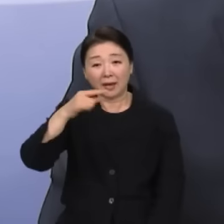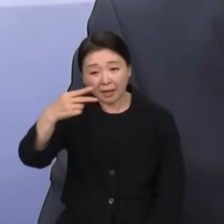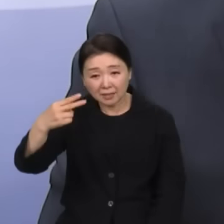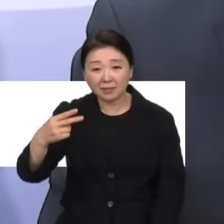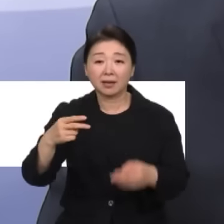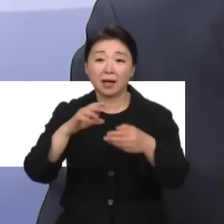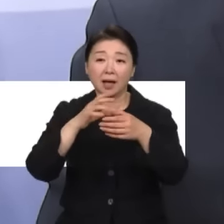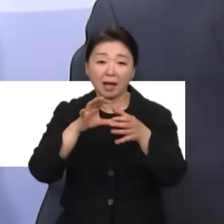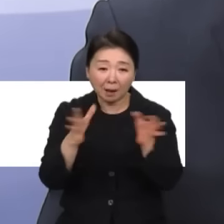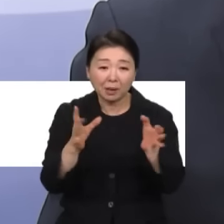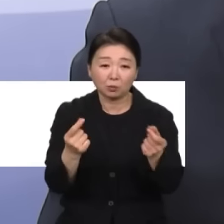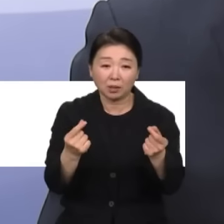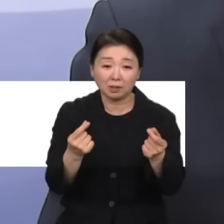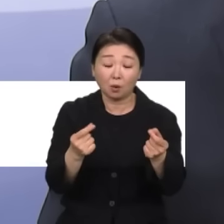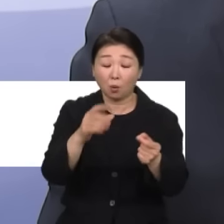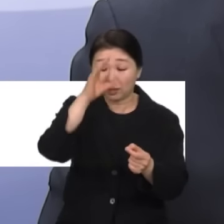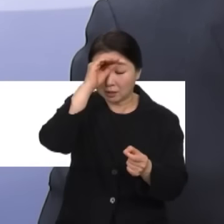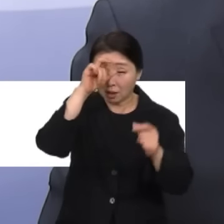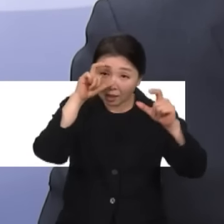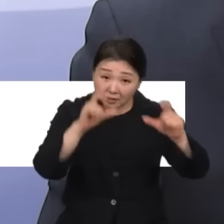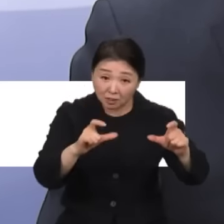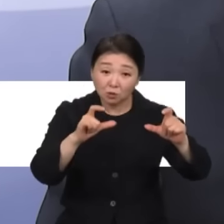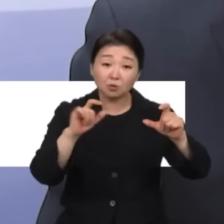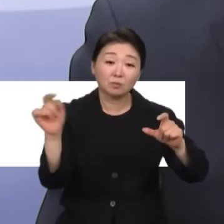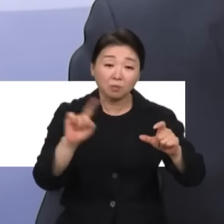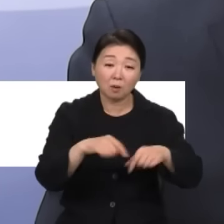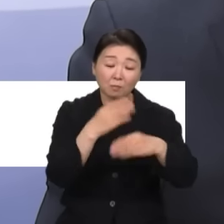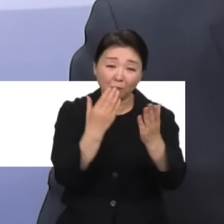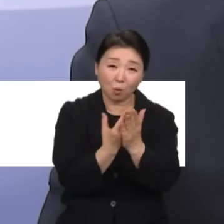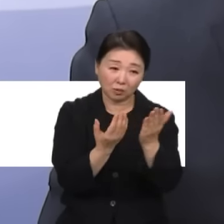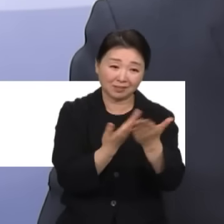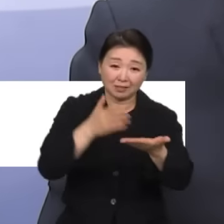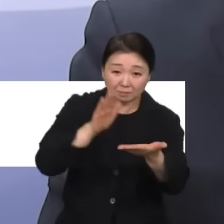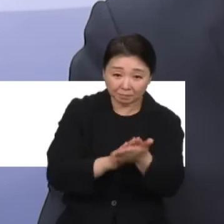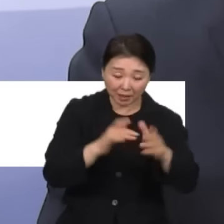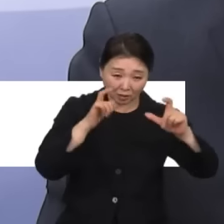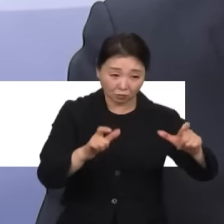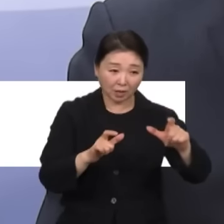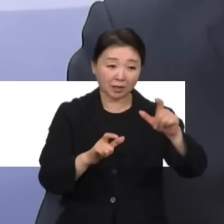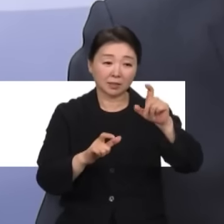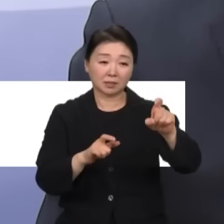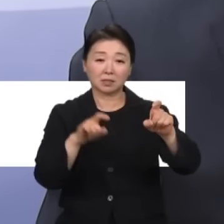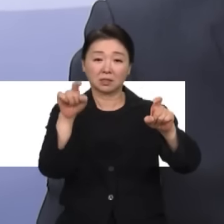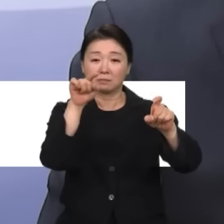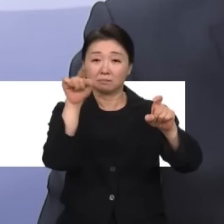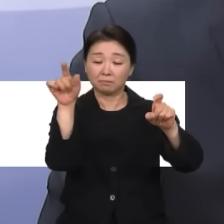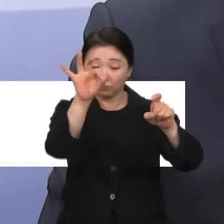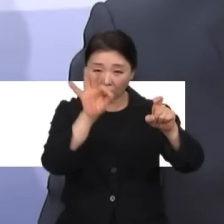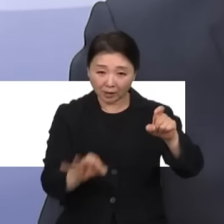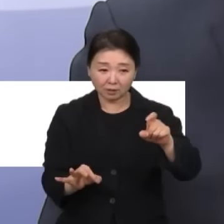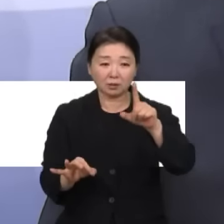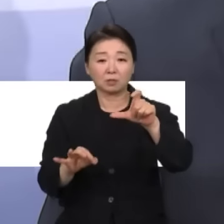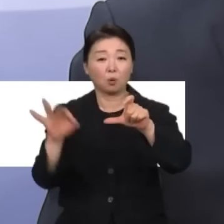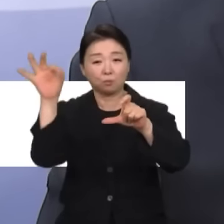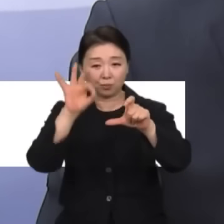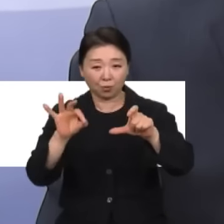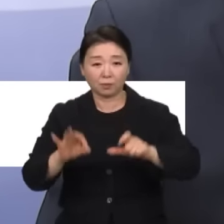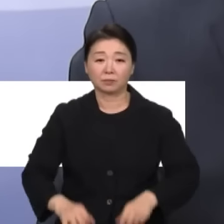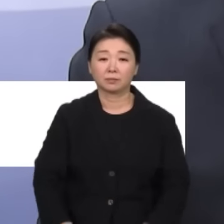올해 선정되는 선도지구는 전체 정비대상 주택의 10%에서 15% 수준이 될